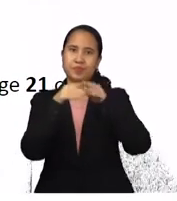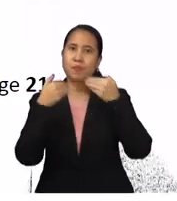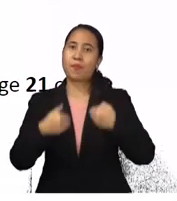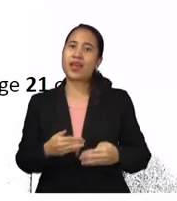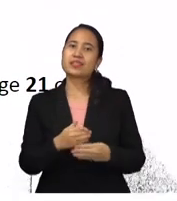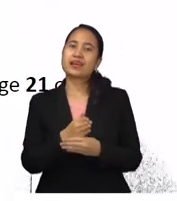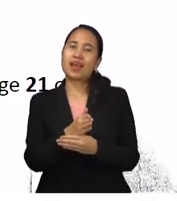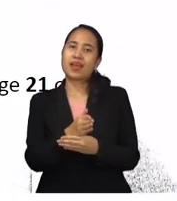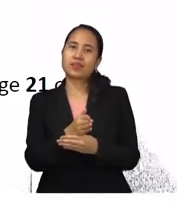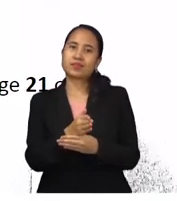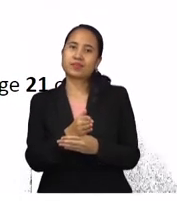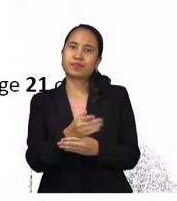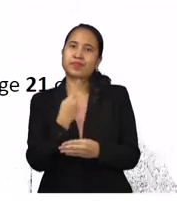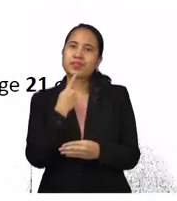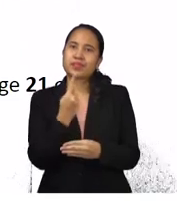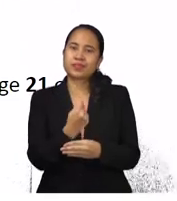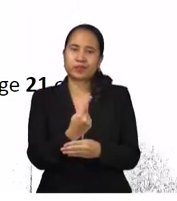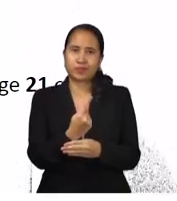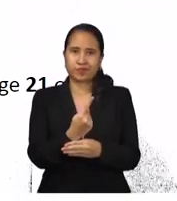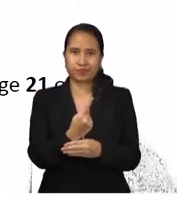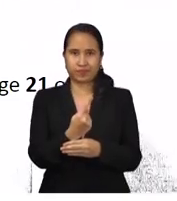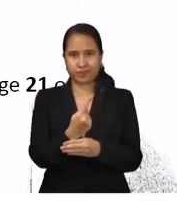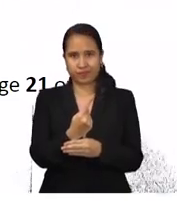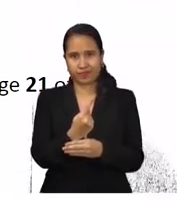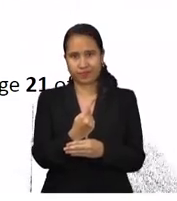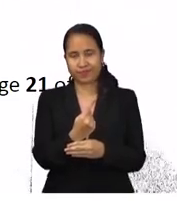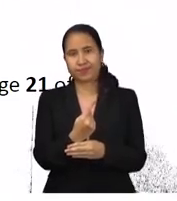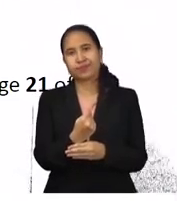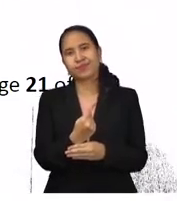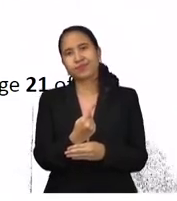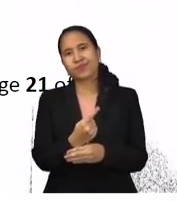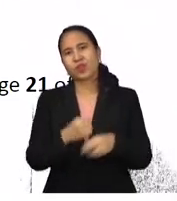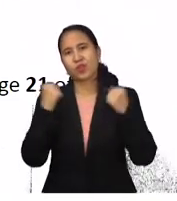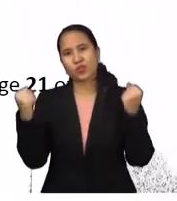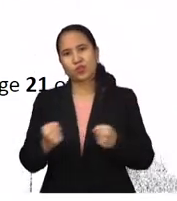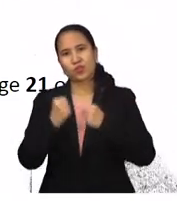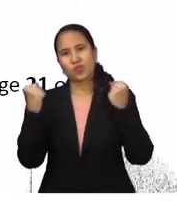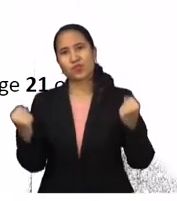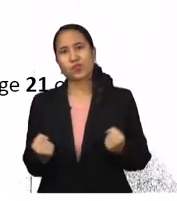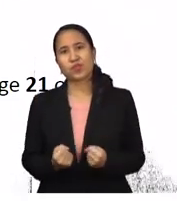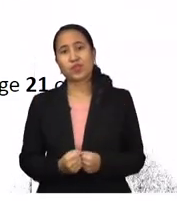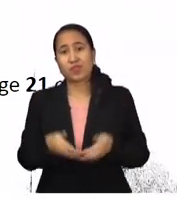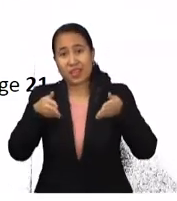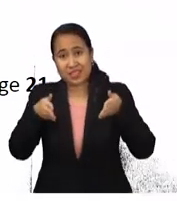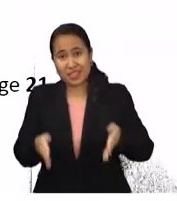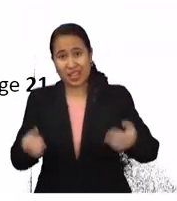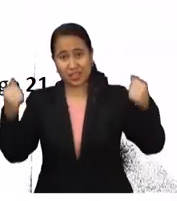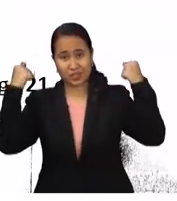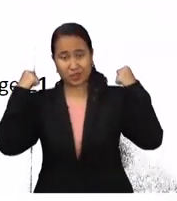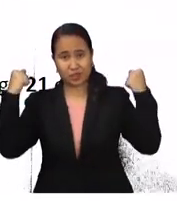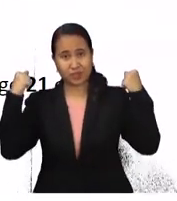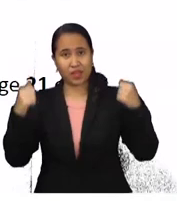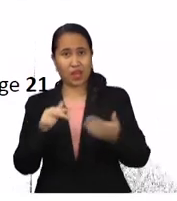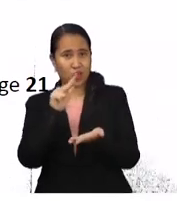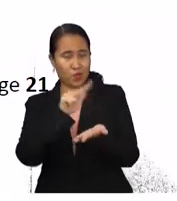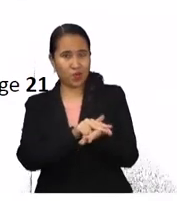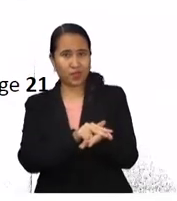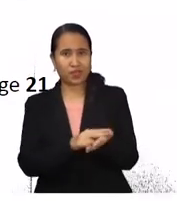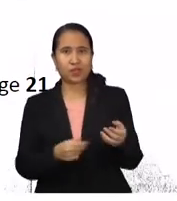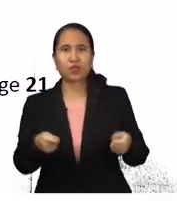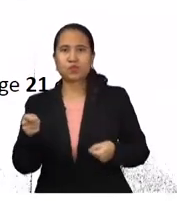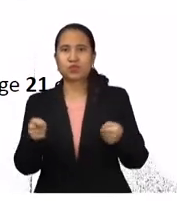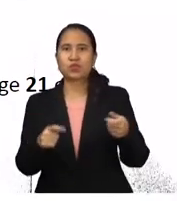Mens gesteld dat de uitoefening van staatsmacht, en dat is dus wetgeving, bestuur